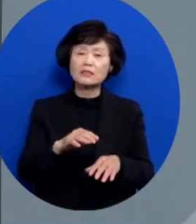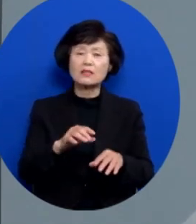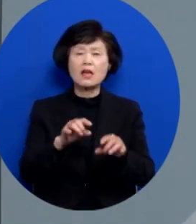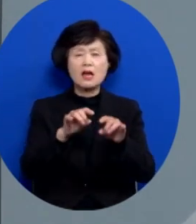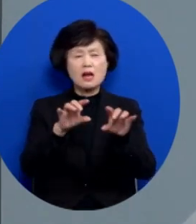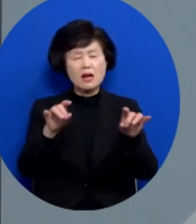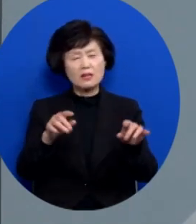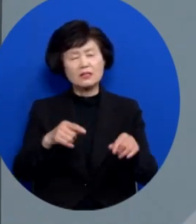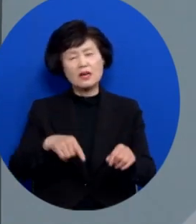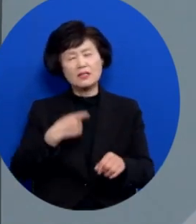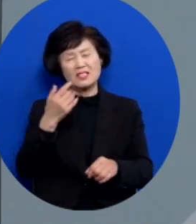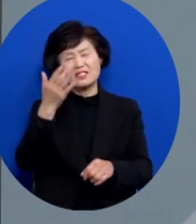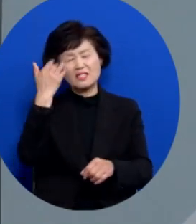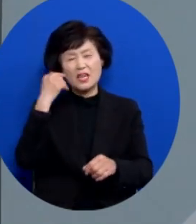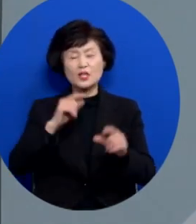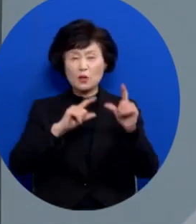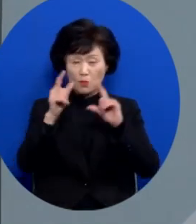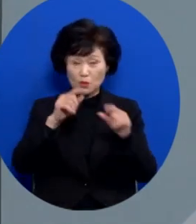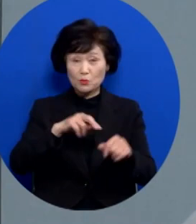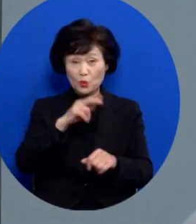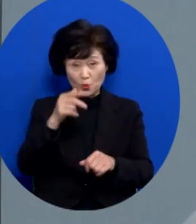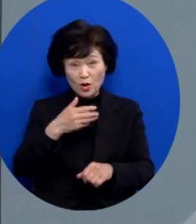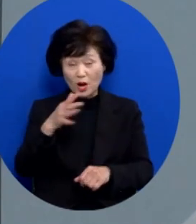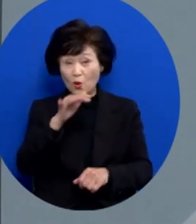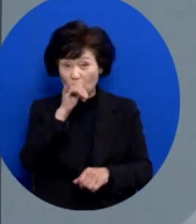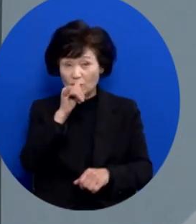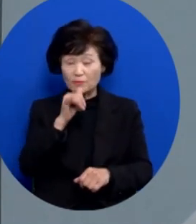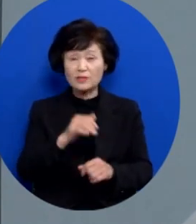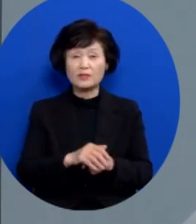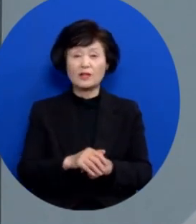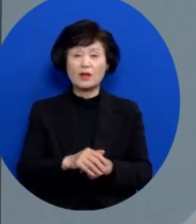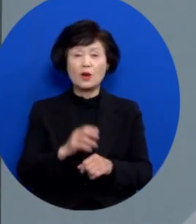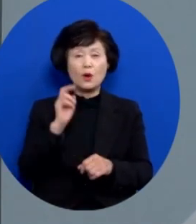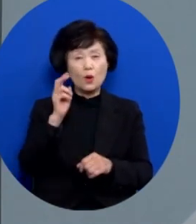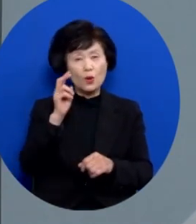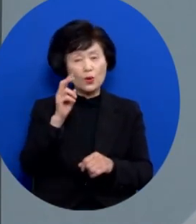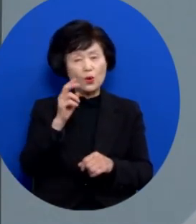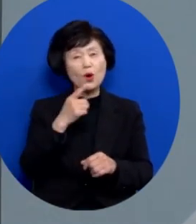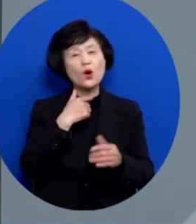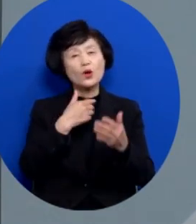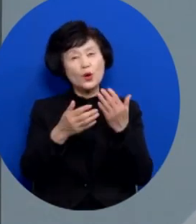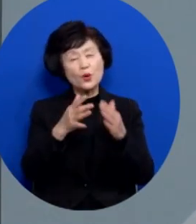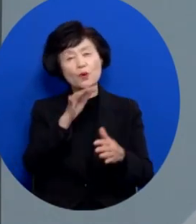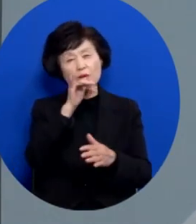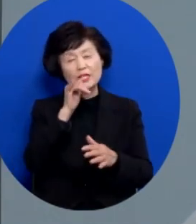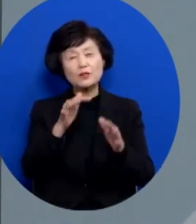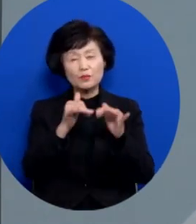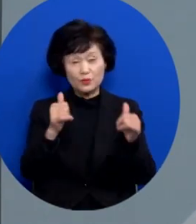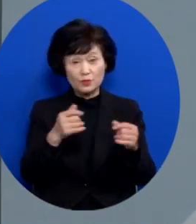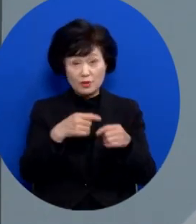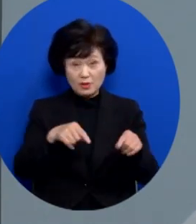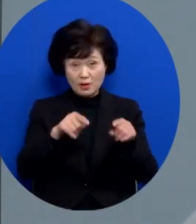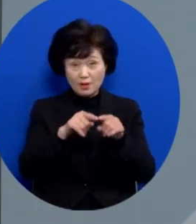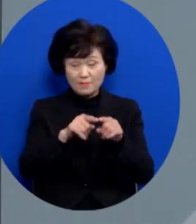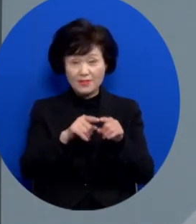돌아갔습니다 그래서이 방송을들은 경험하신 분들이 있으면 함께 해주시면 좋겠고 또